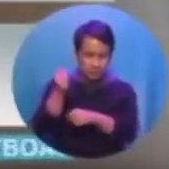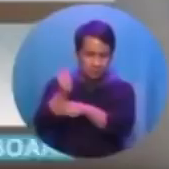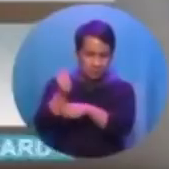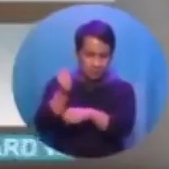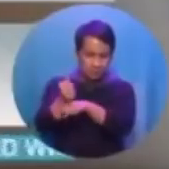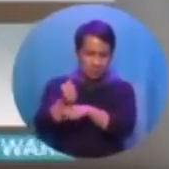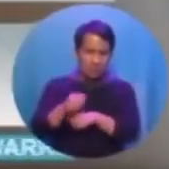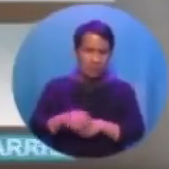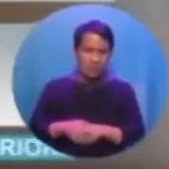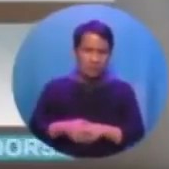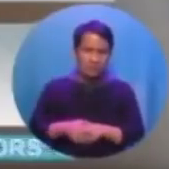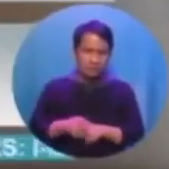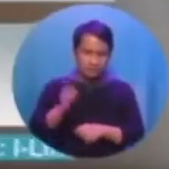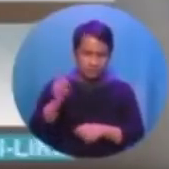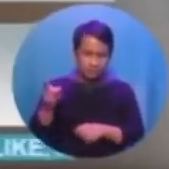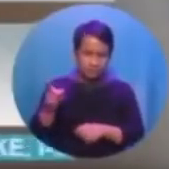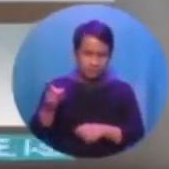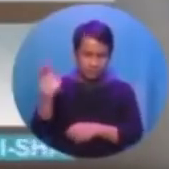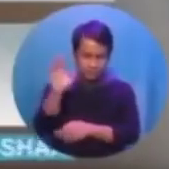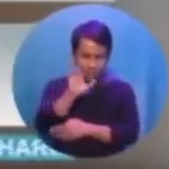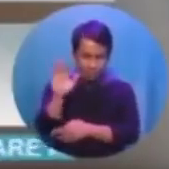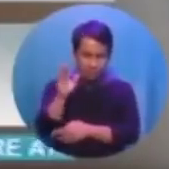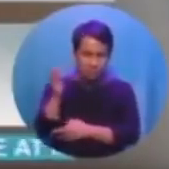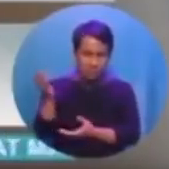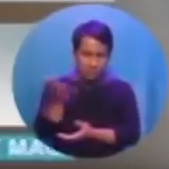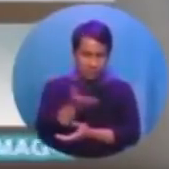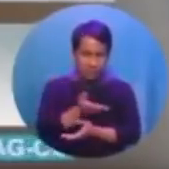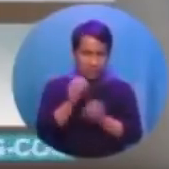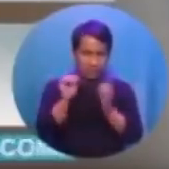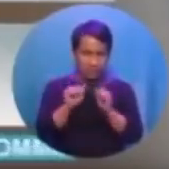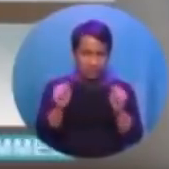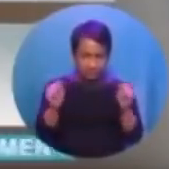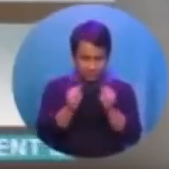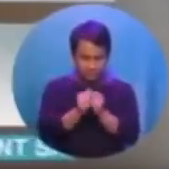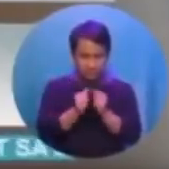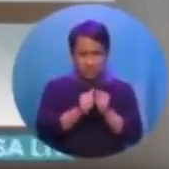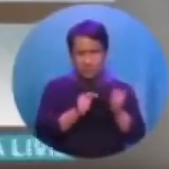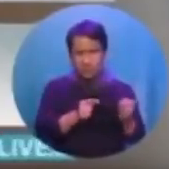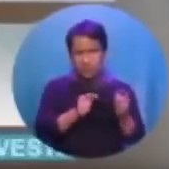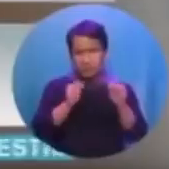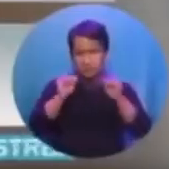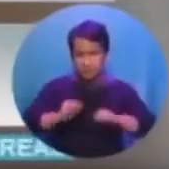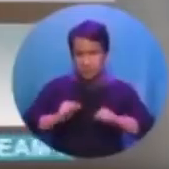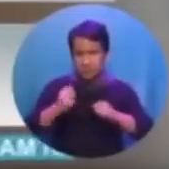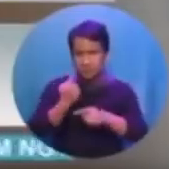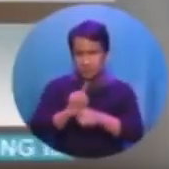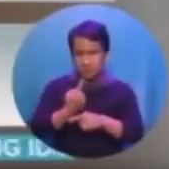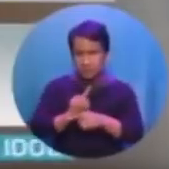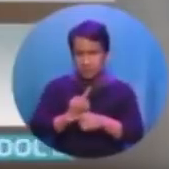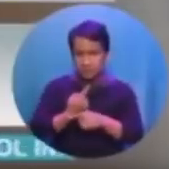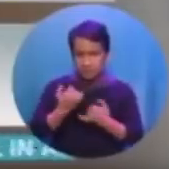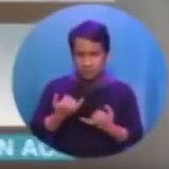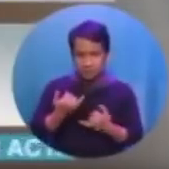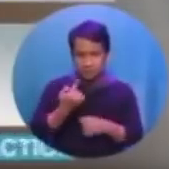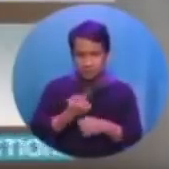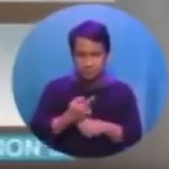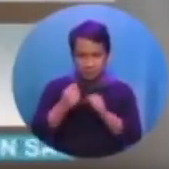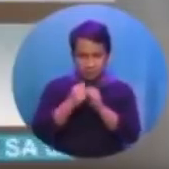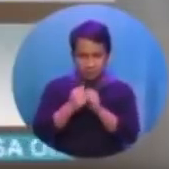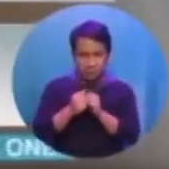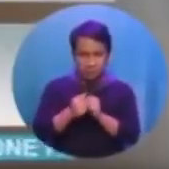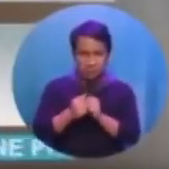sinisisi. Now, sir, magpapasko pa man din. Baka pwede, sir, magbalikan na kayo, sir. Ito na po yung time na yun. Sir, siguro po sa